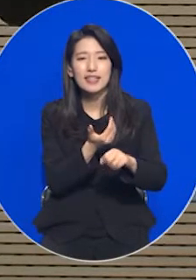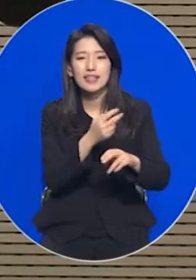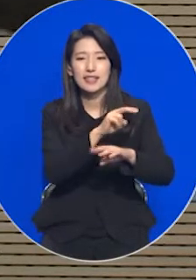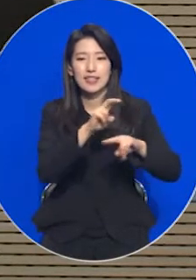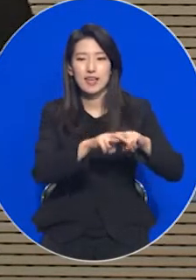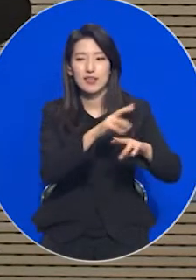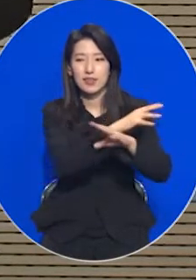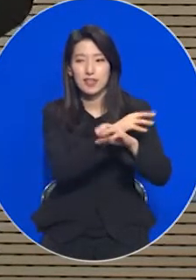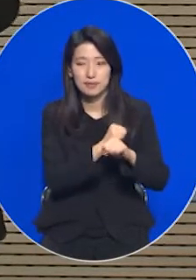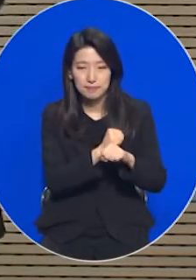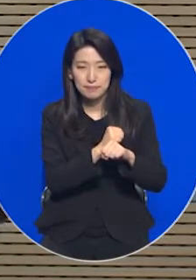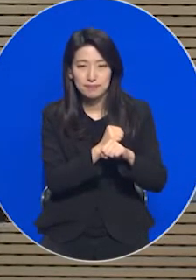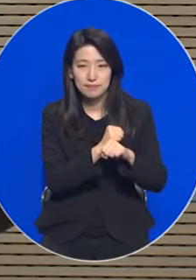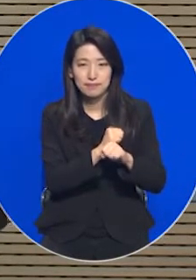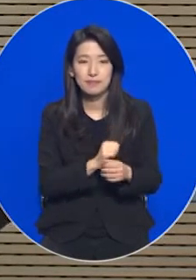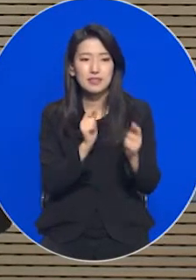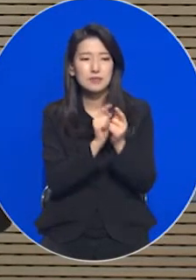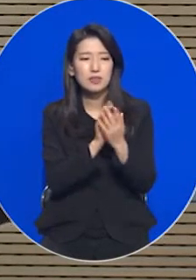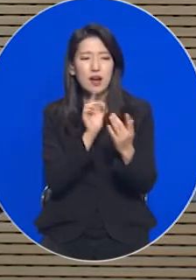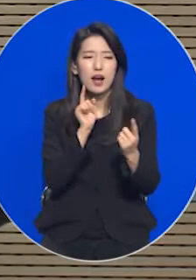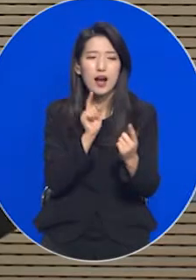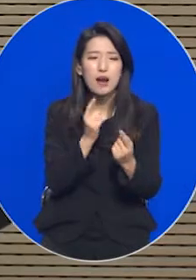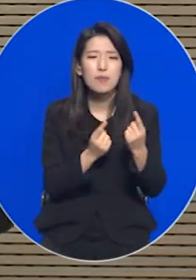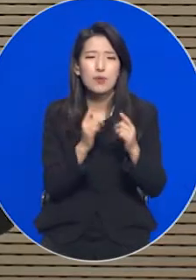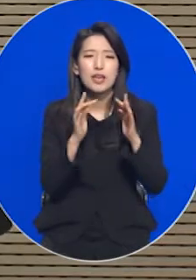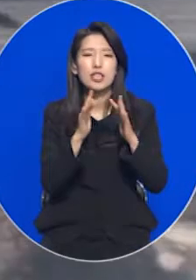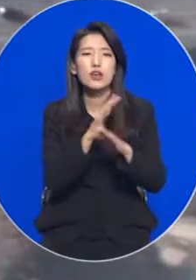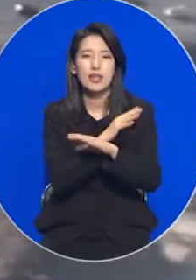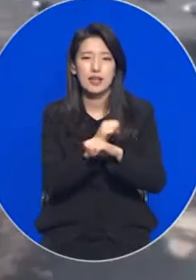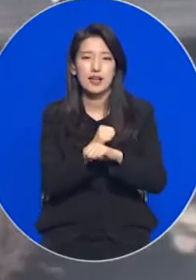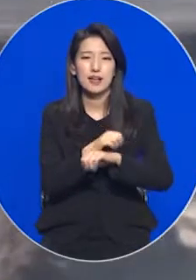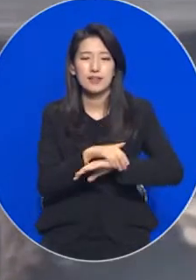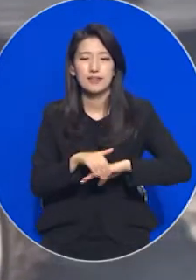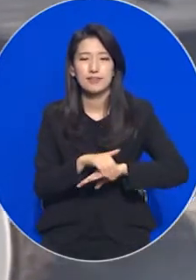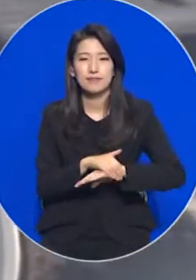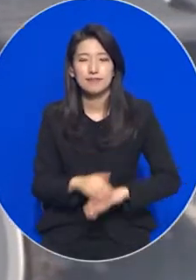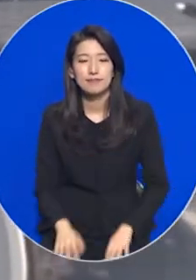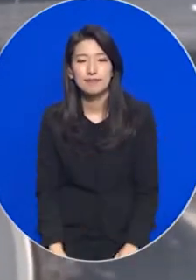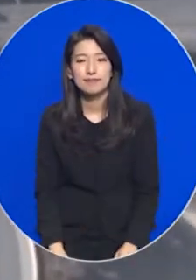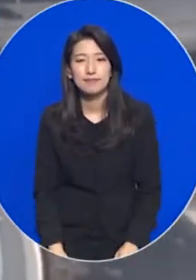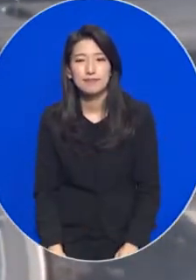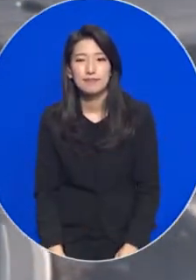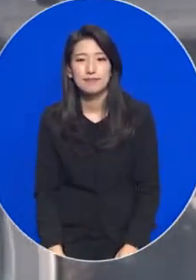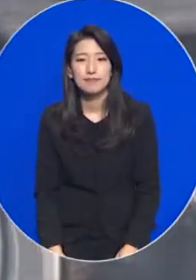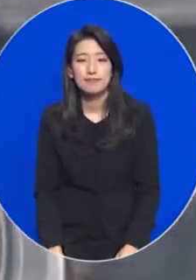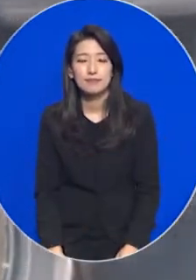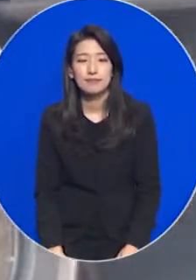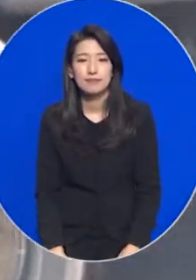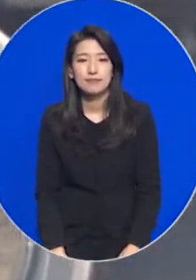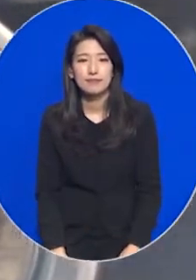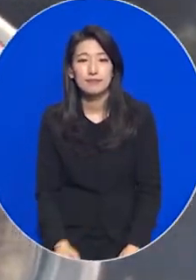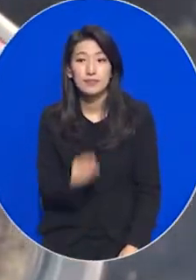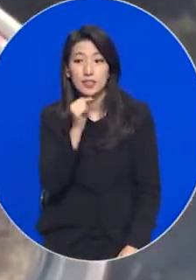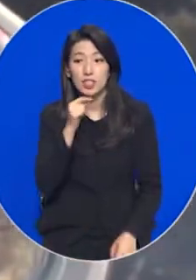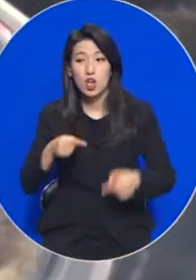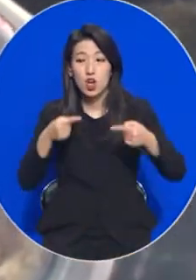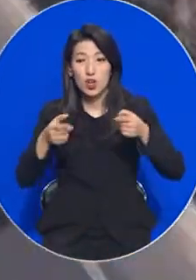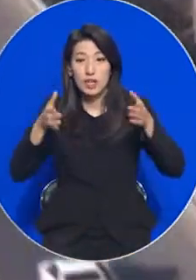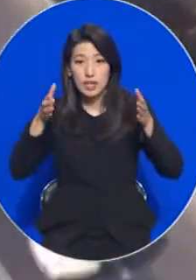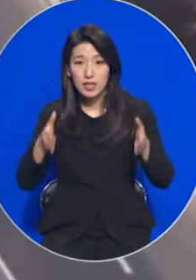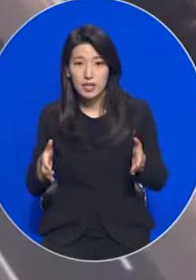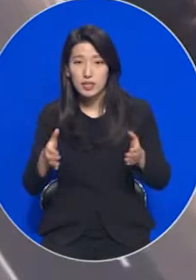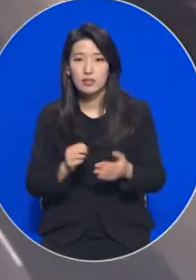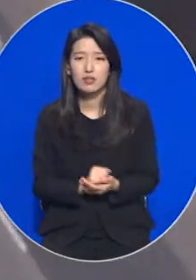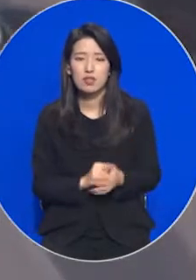의한 감염 위험을 최소화하도록 하겠습니다. 정부는 이번 설 연휴 기간 동안 이동객의 10명 중